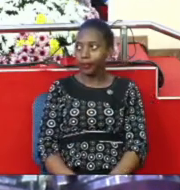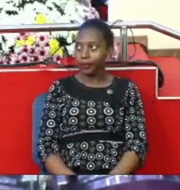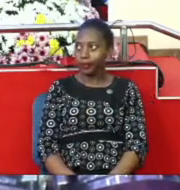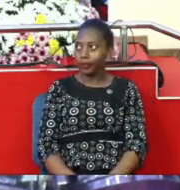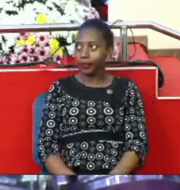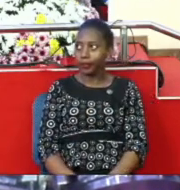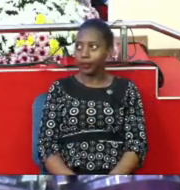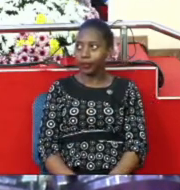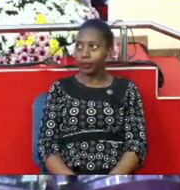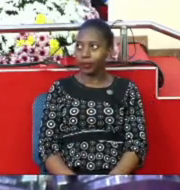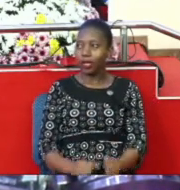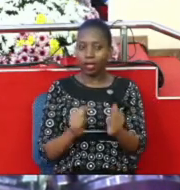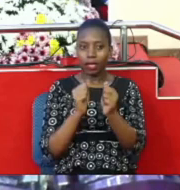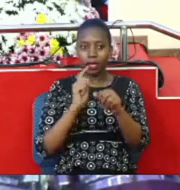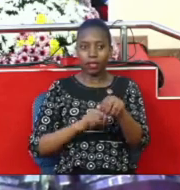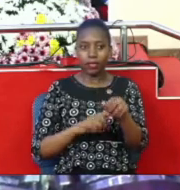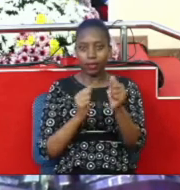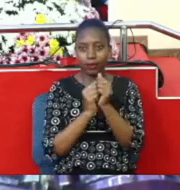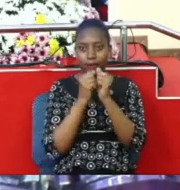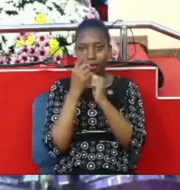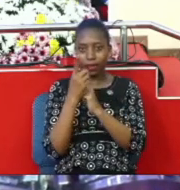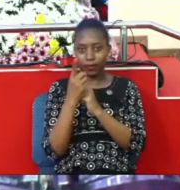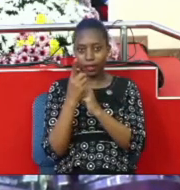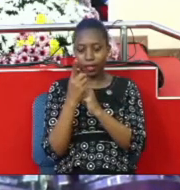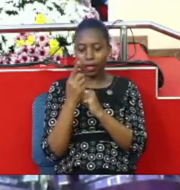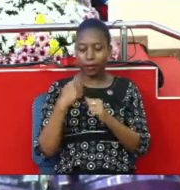11. Satan. I was accepted. Nikakubalika.